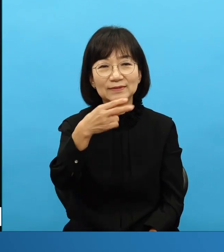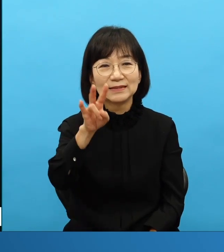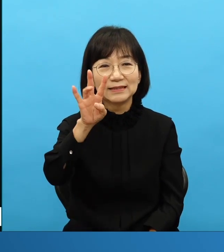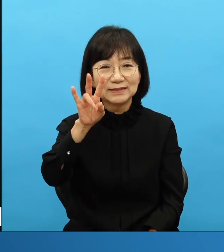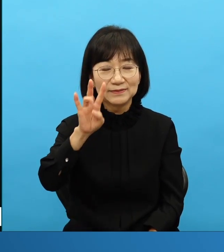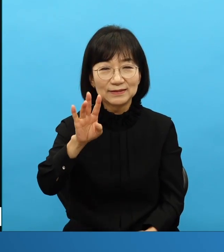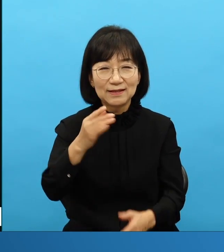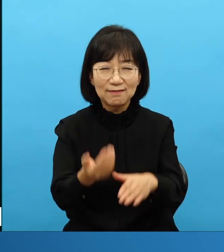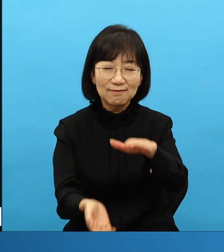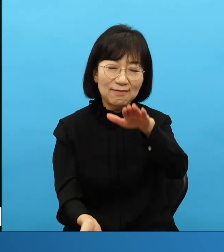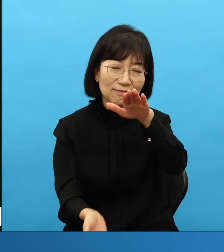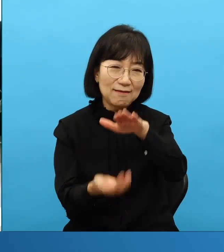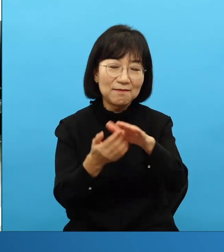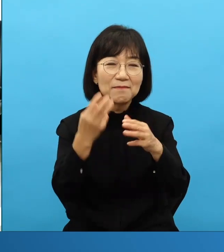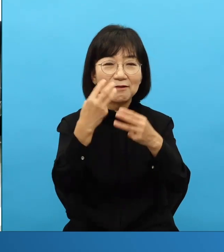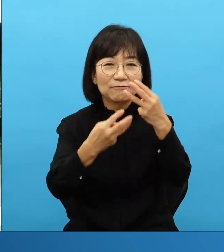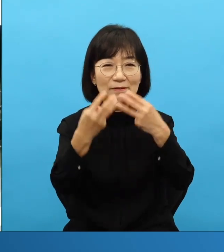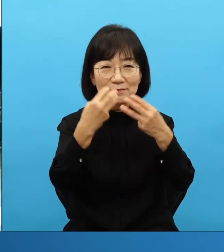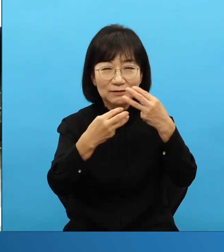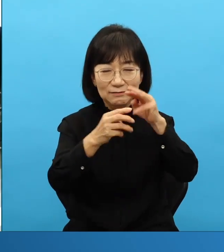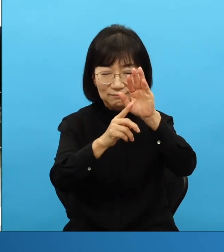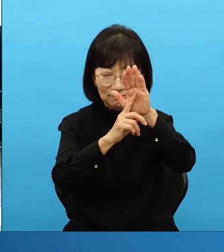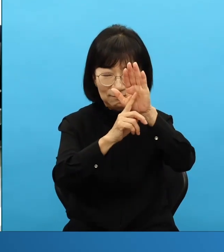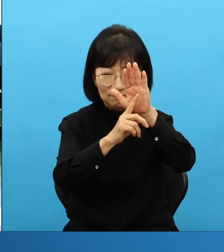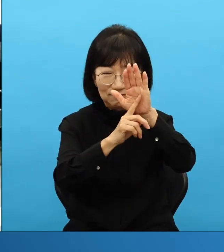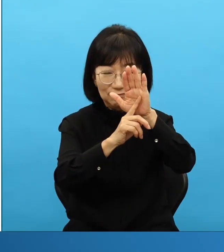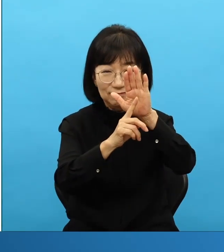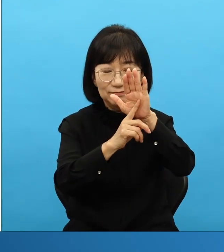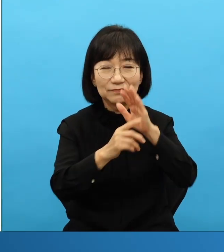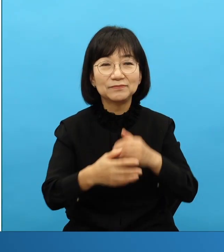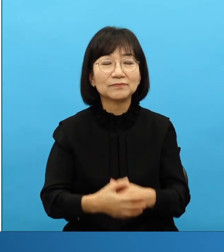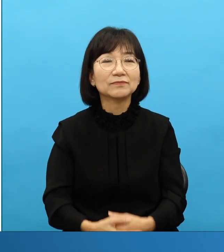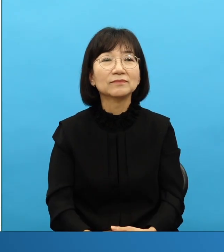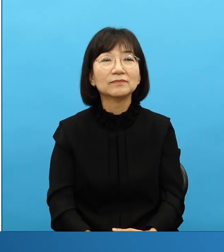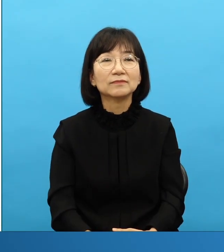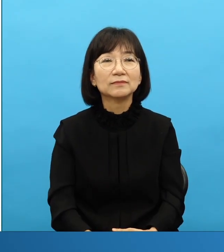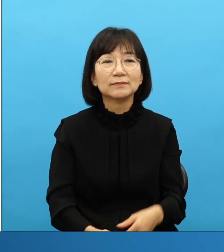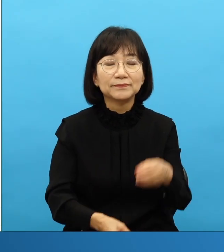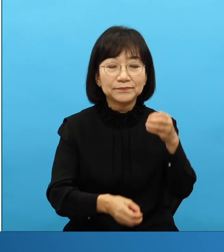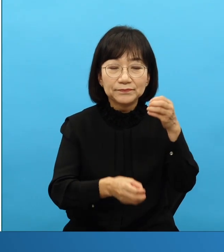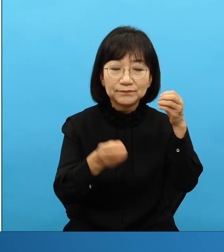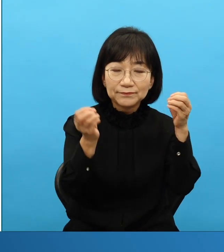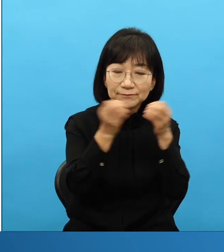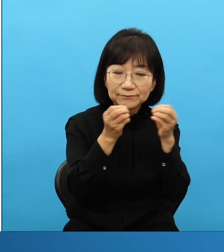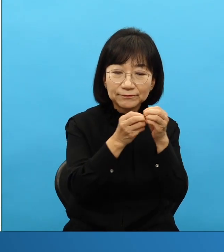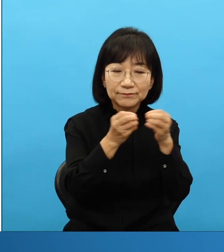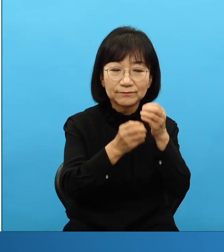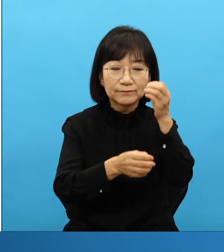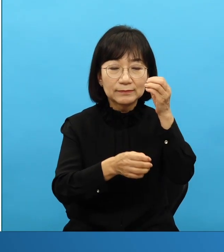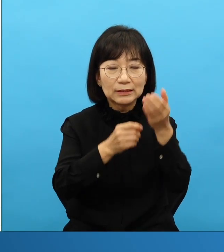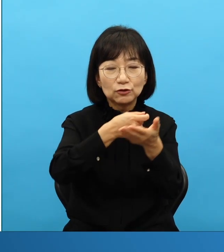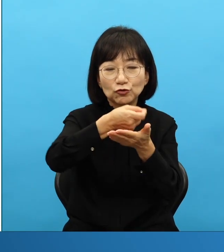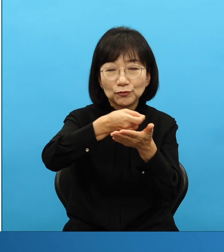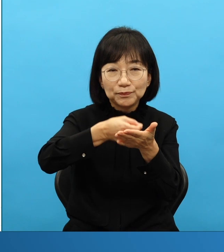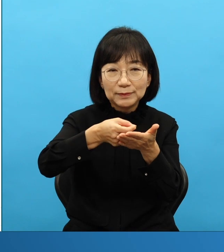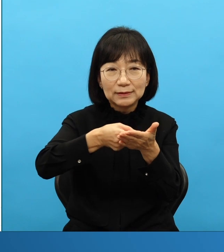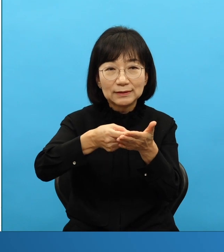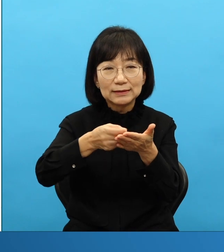2024 탑랩넌트 유스 공모전이 시작됐습니다. 시, 수필, 웹툰,